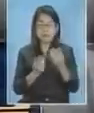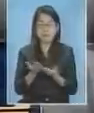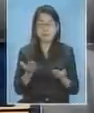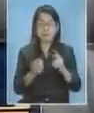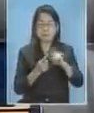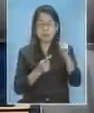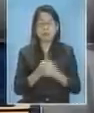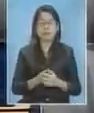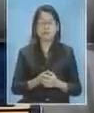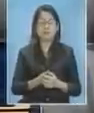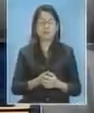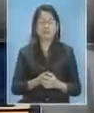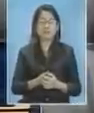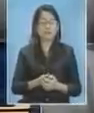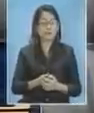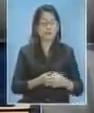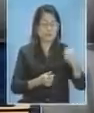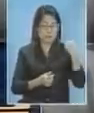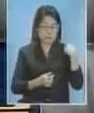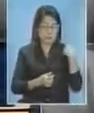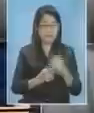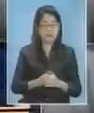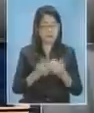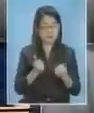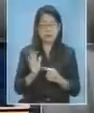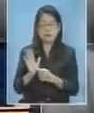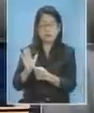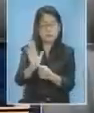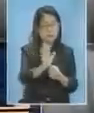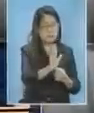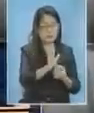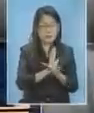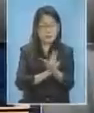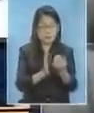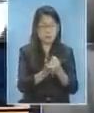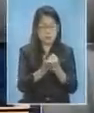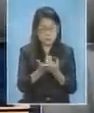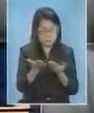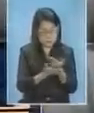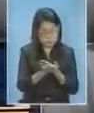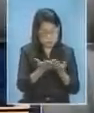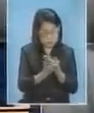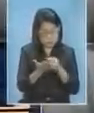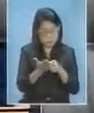นั่นแสดงให้เห็นว่าการเสนอสภาผู้แทนราษฎรให้พิจารณาร่างงบประมาณดังกล่